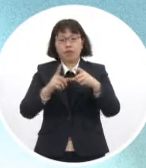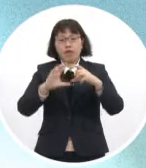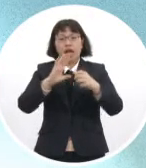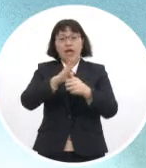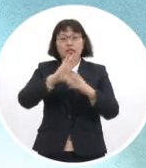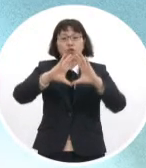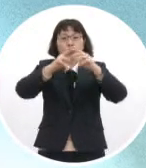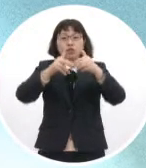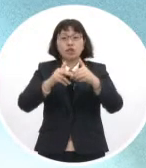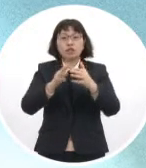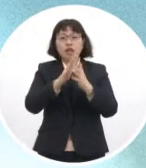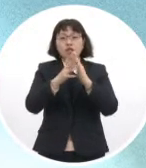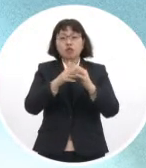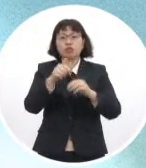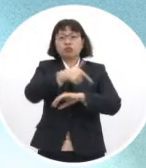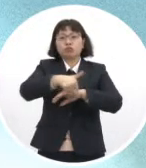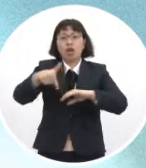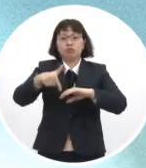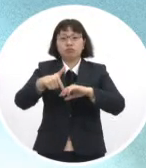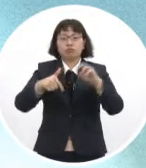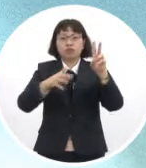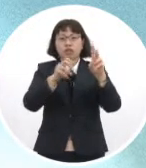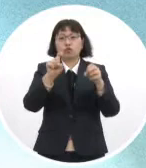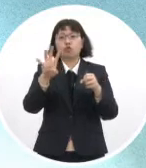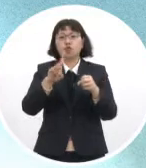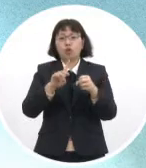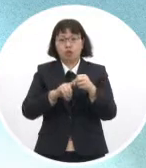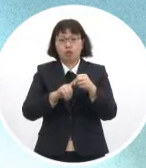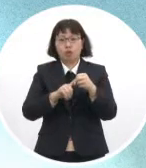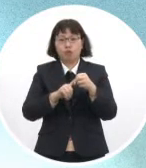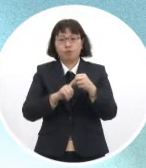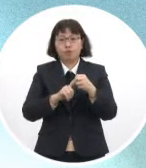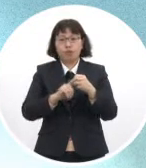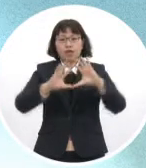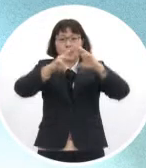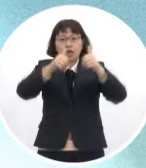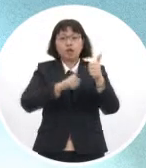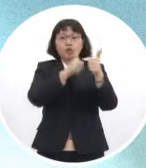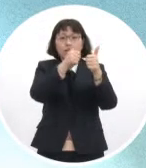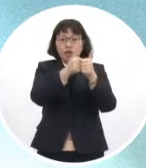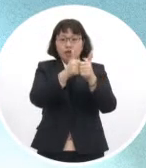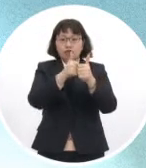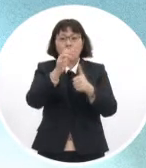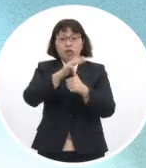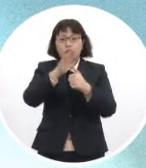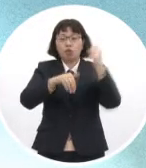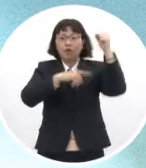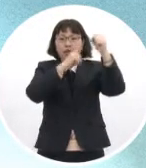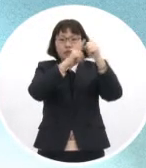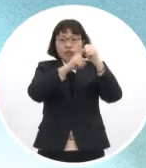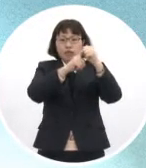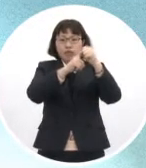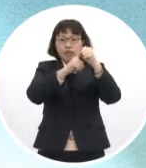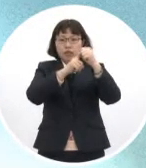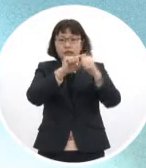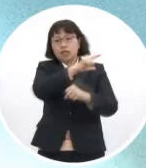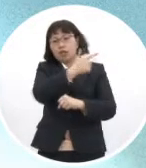ラン。2014年も世界と戦える愛知を目指し、さまざまな施策を推進し